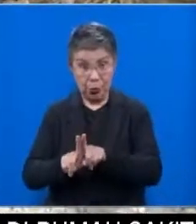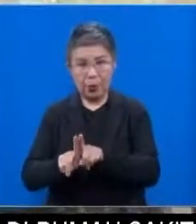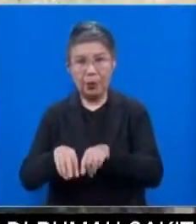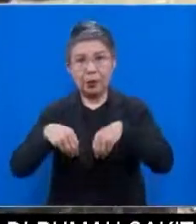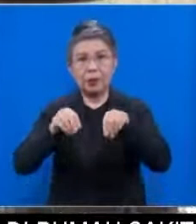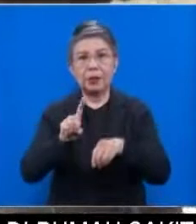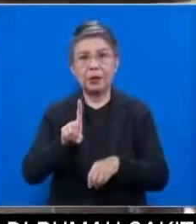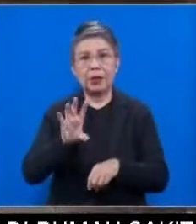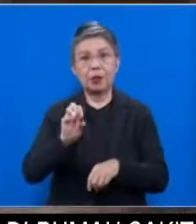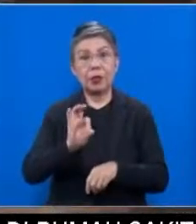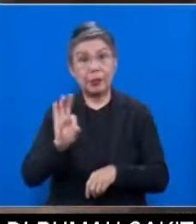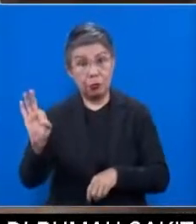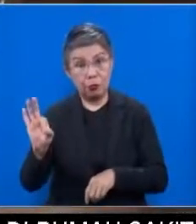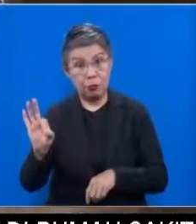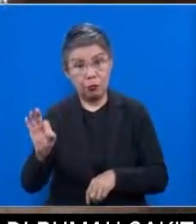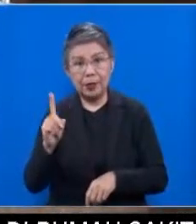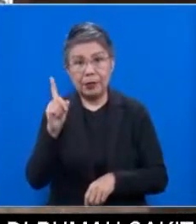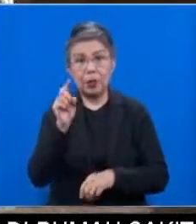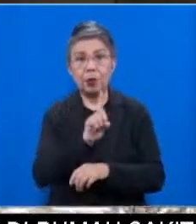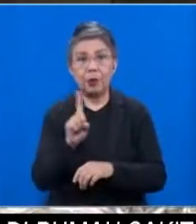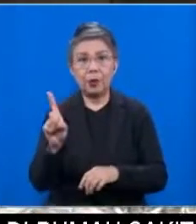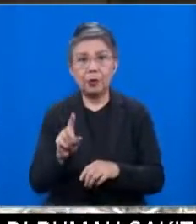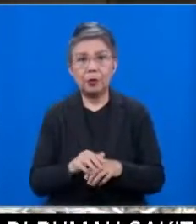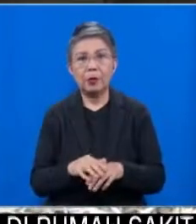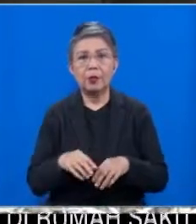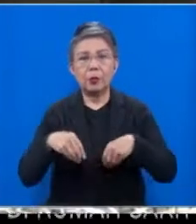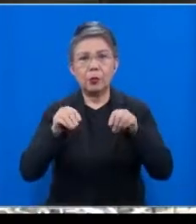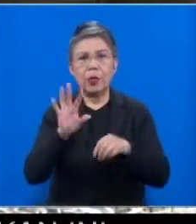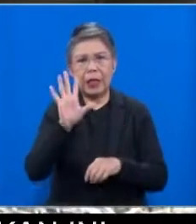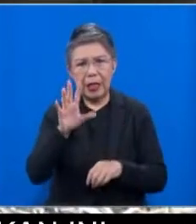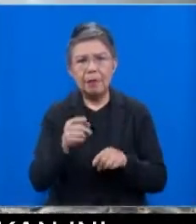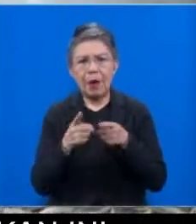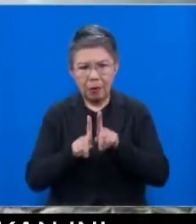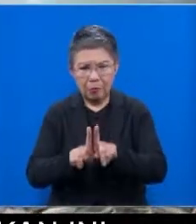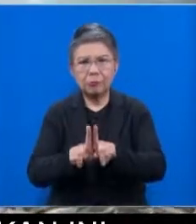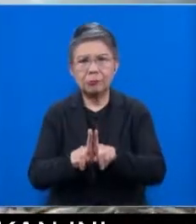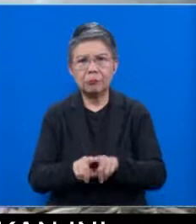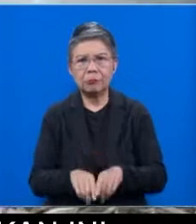jual Rp100.000. Dalam seminggu biasanya Latif menjual hingga 5 pasang merpati.